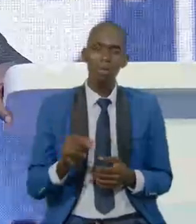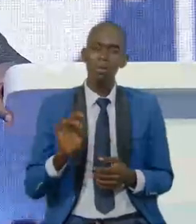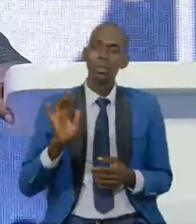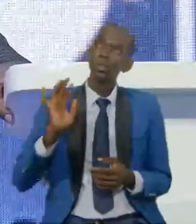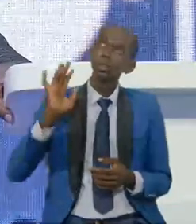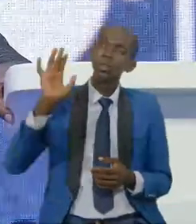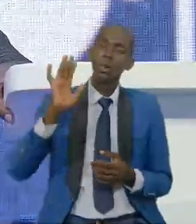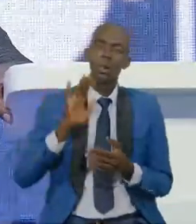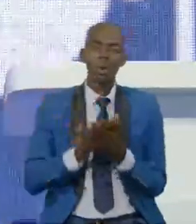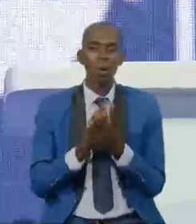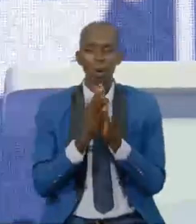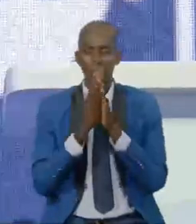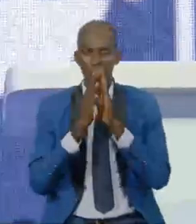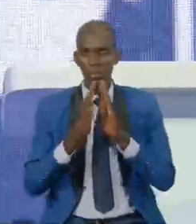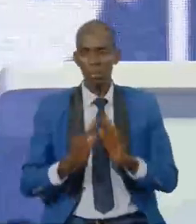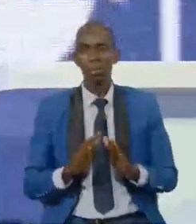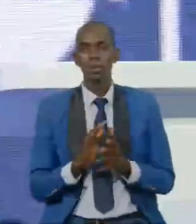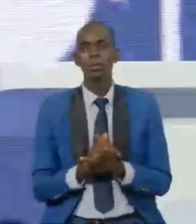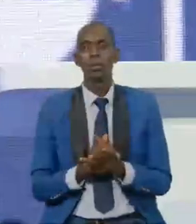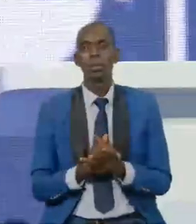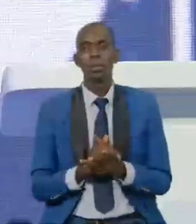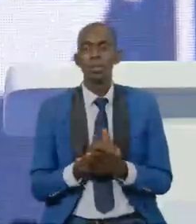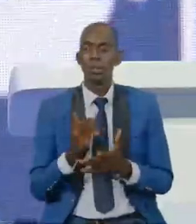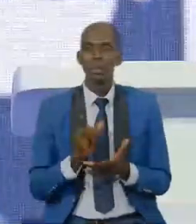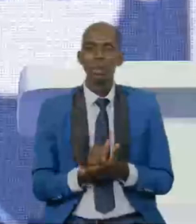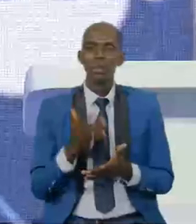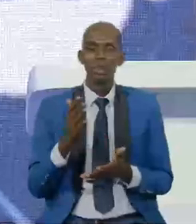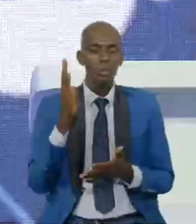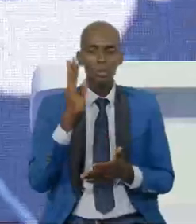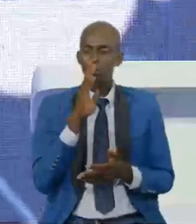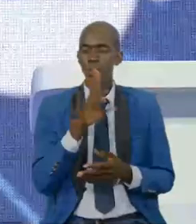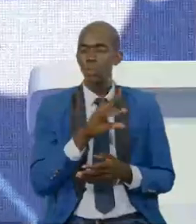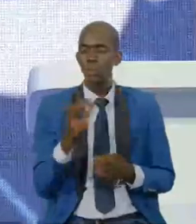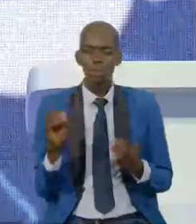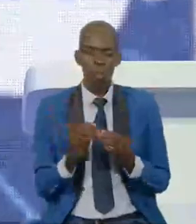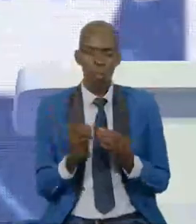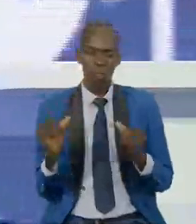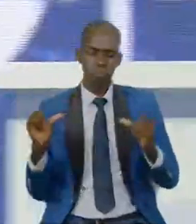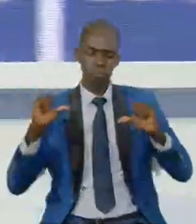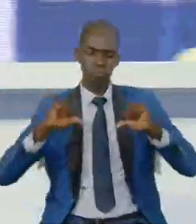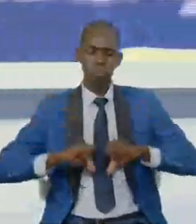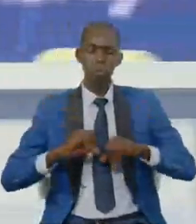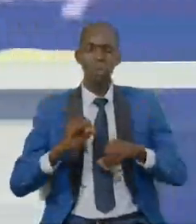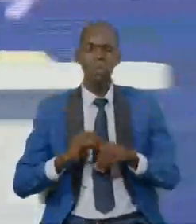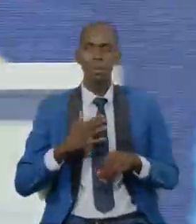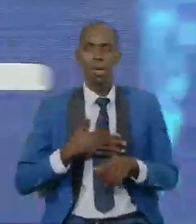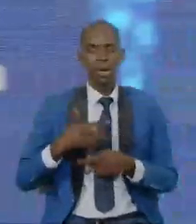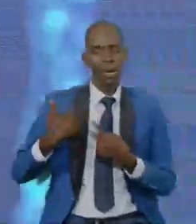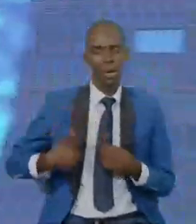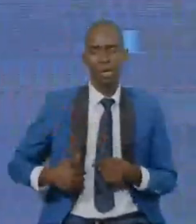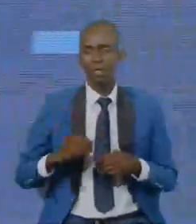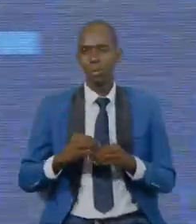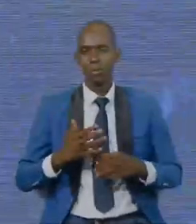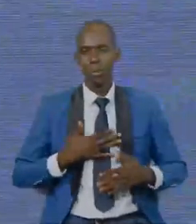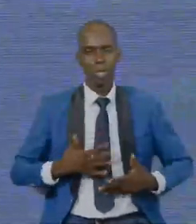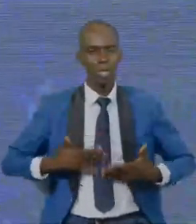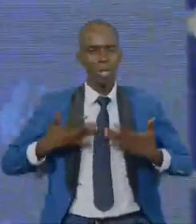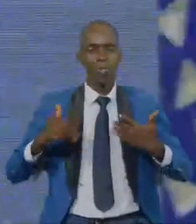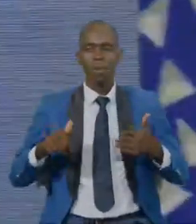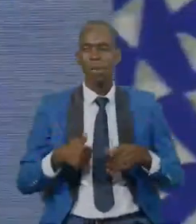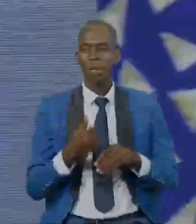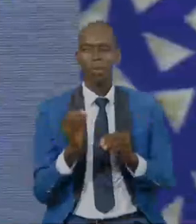J'ai besoin de ta paix. That there will be no confusion, condemnation in my heart, qu'il n'y ait plus de confusion,